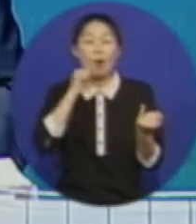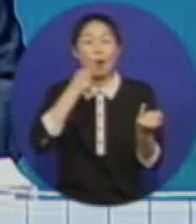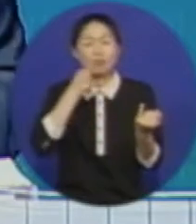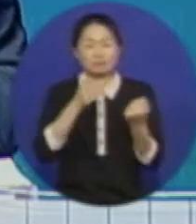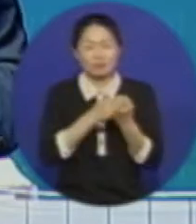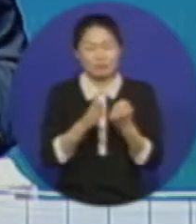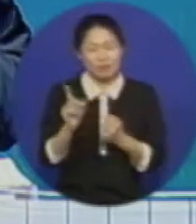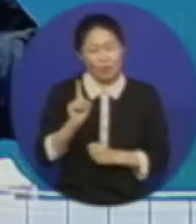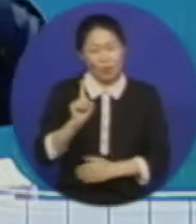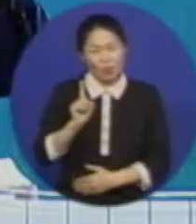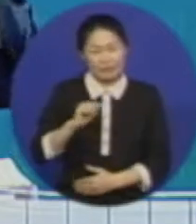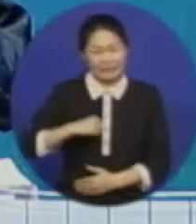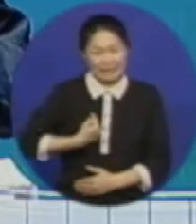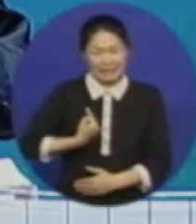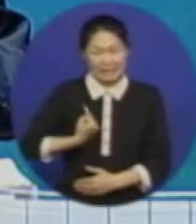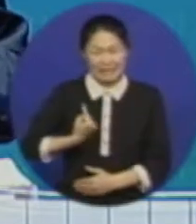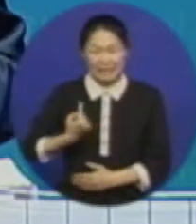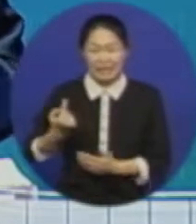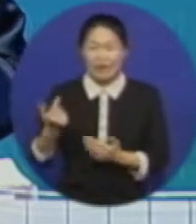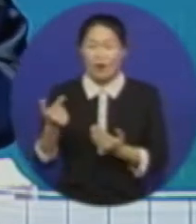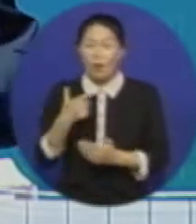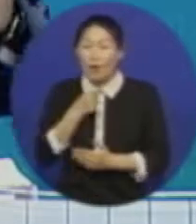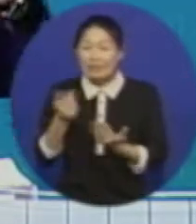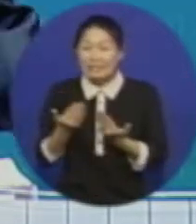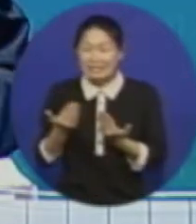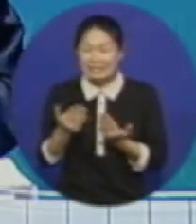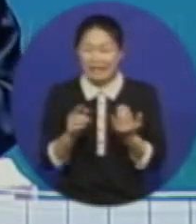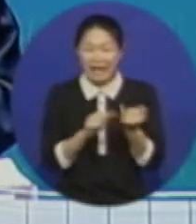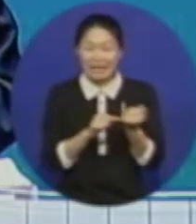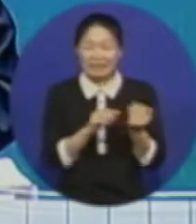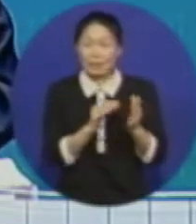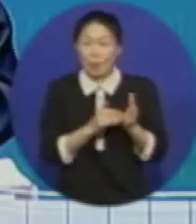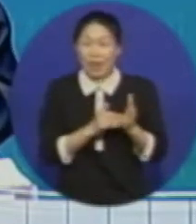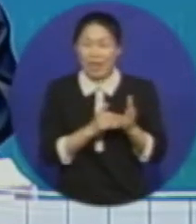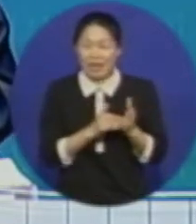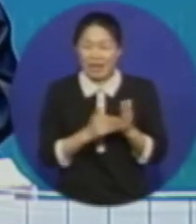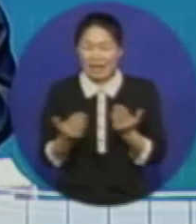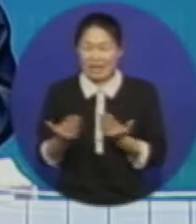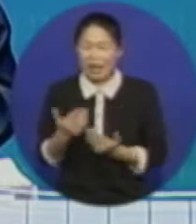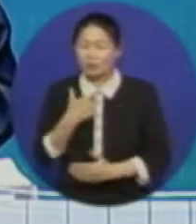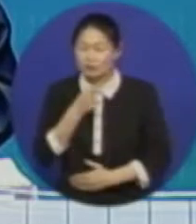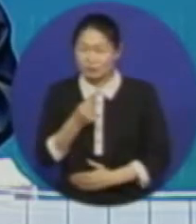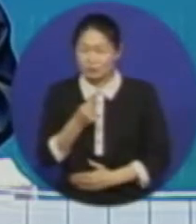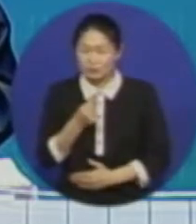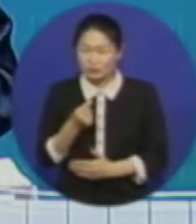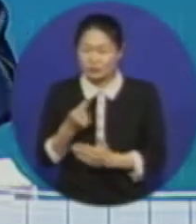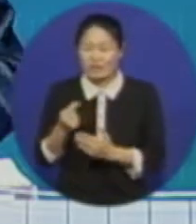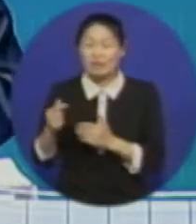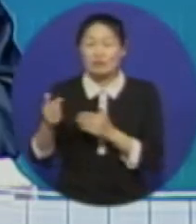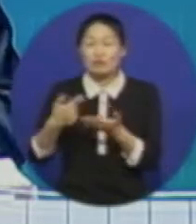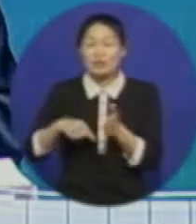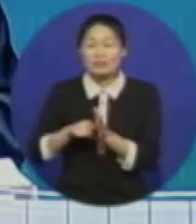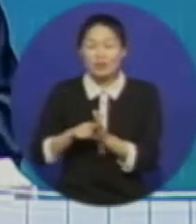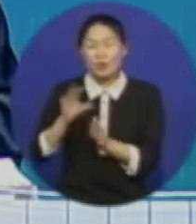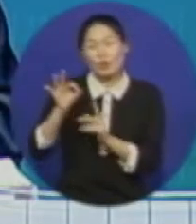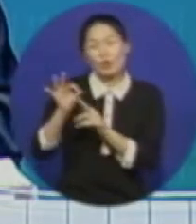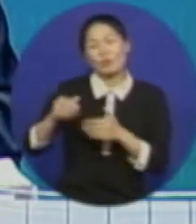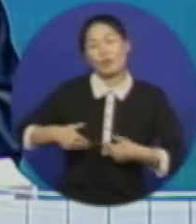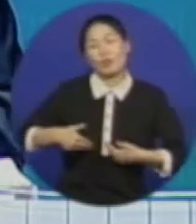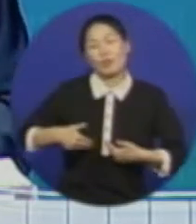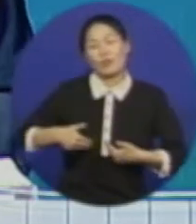뭔가 좀 자기가 하고 싶은 일 아내몰래 하고 싶은 일 이렇게 하려면 돈이 있어야 되